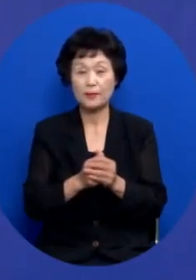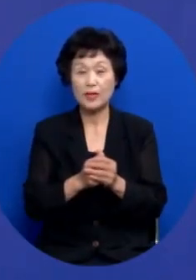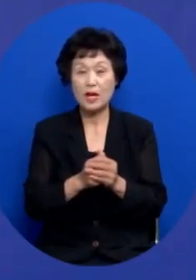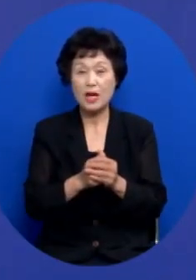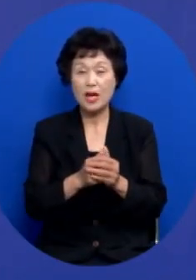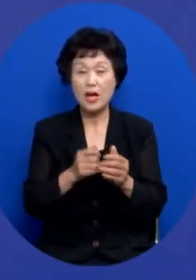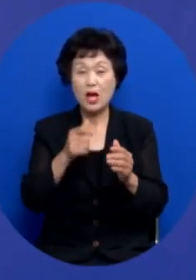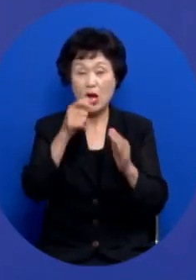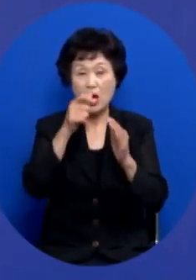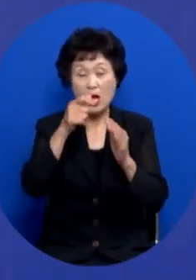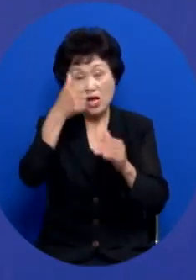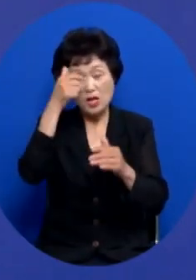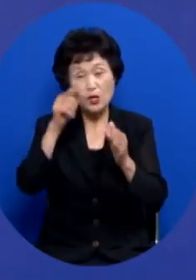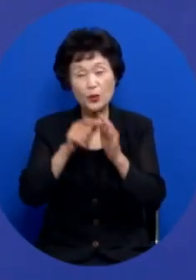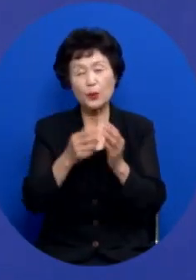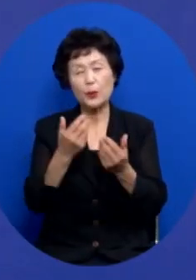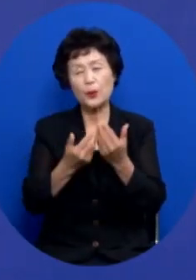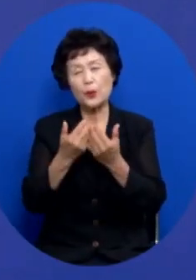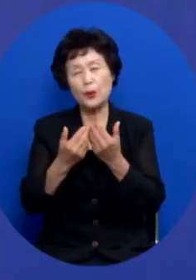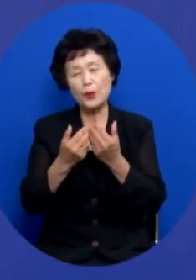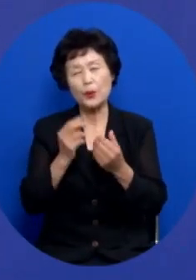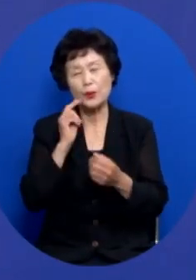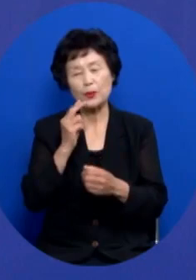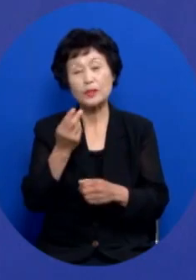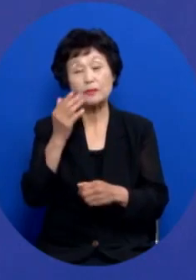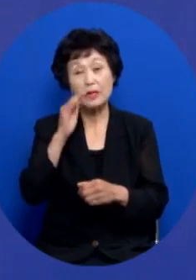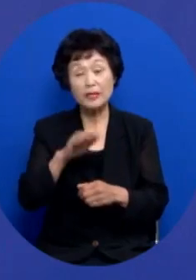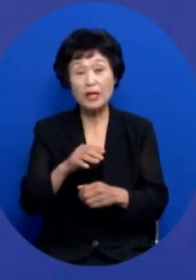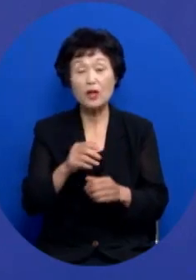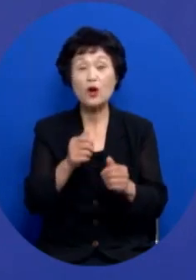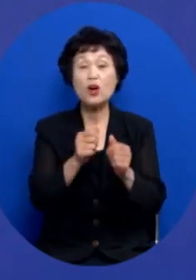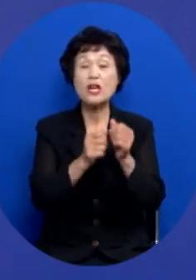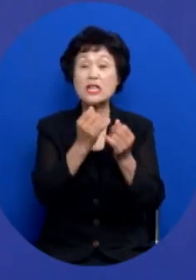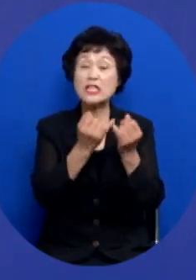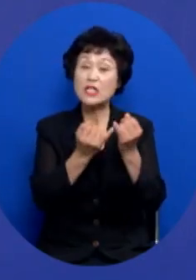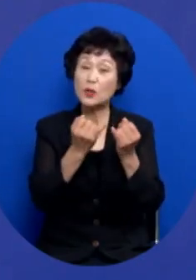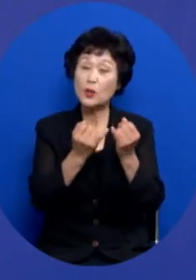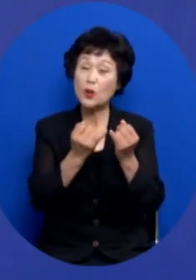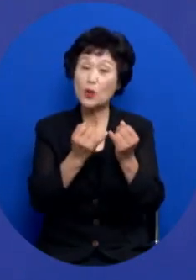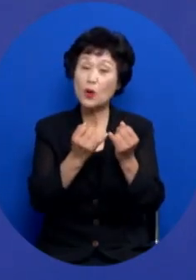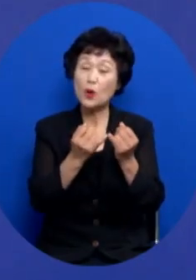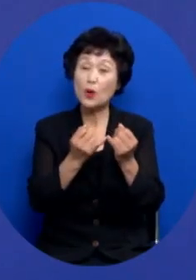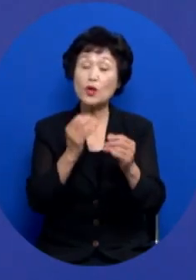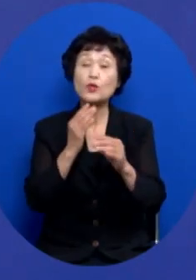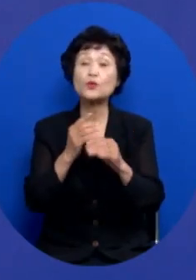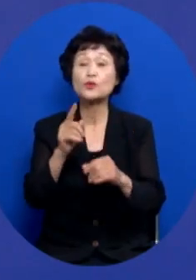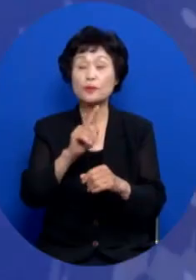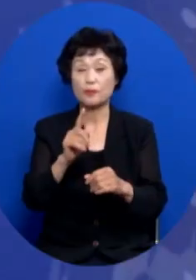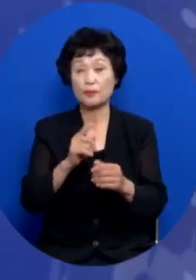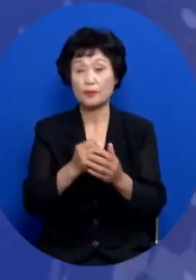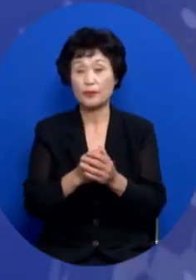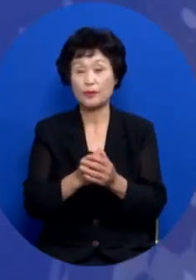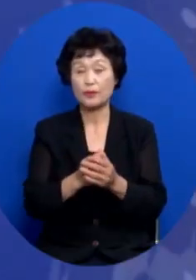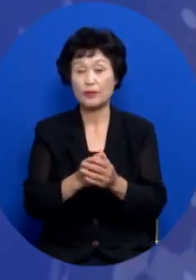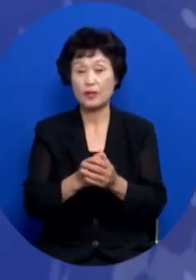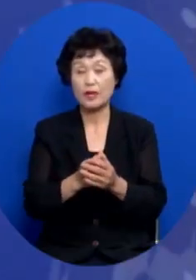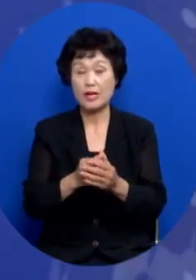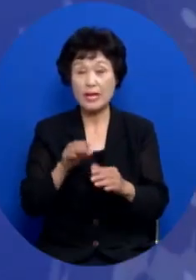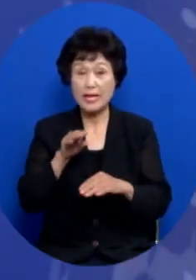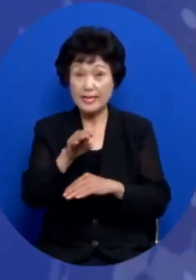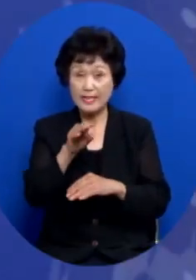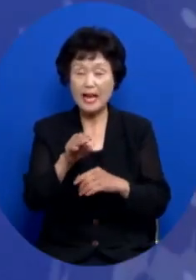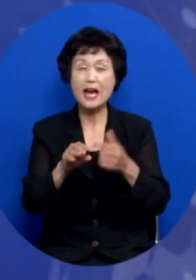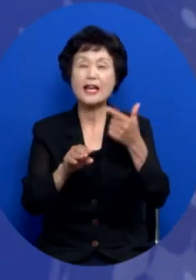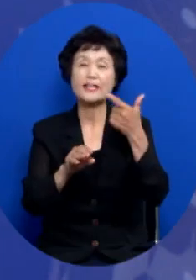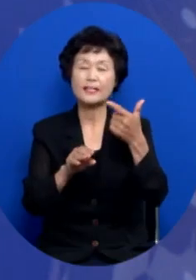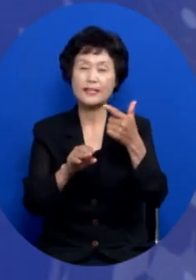갈등이 심화될까 우려됩니다. 장 기자, 이 퀴어 축제의 하이라이트라고 할 수 있는 퍼레이드는 어땠나요? 네, 총 6대의 퍼레이드카를